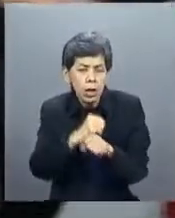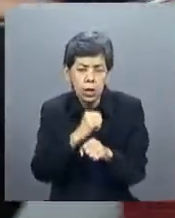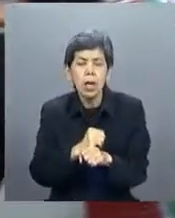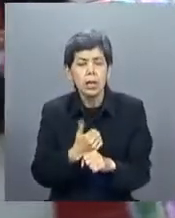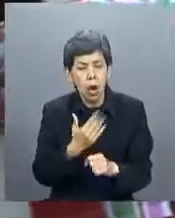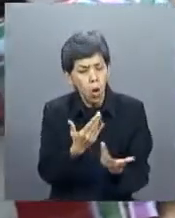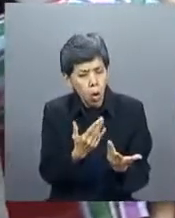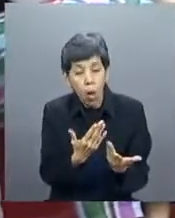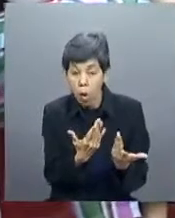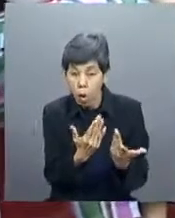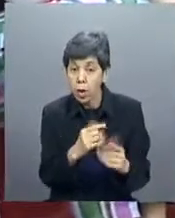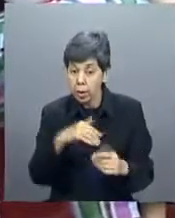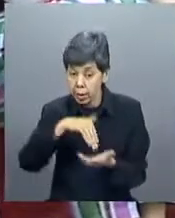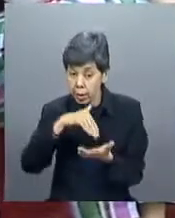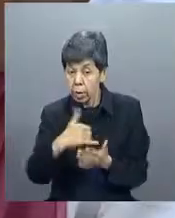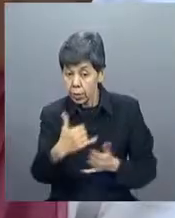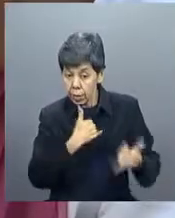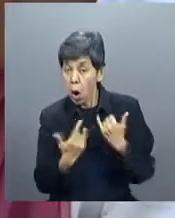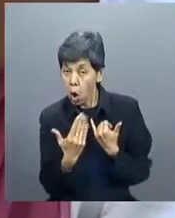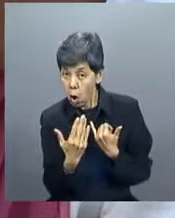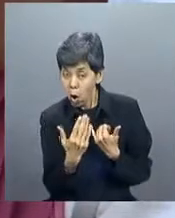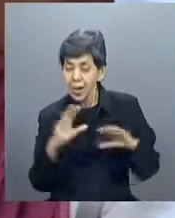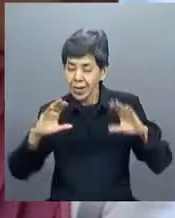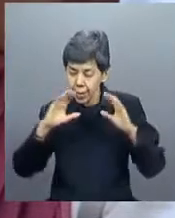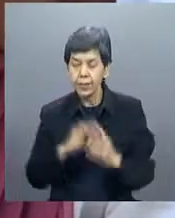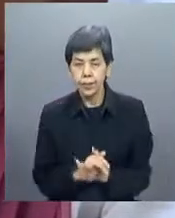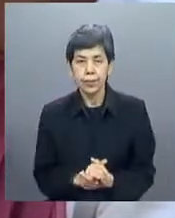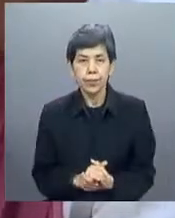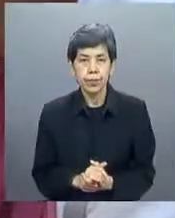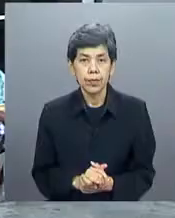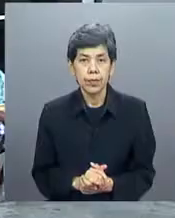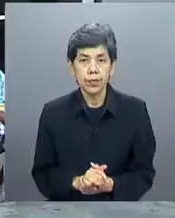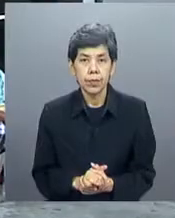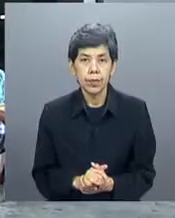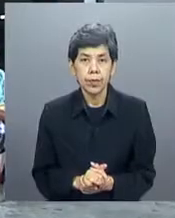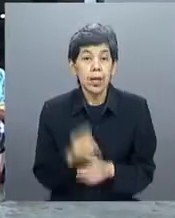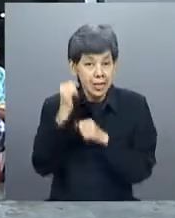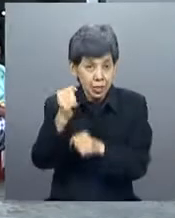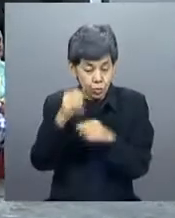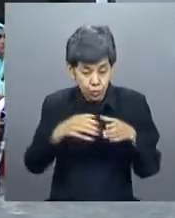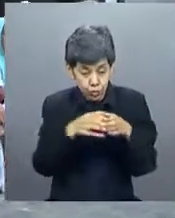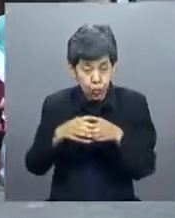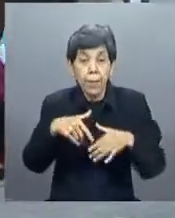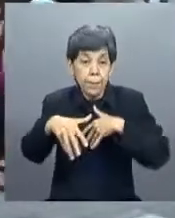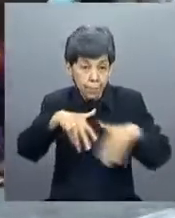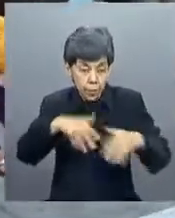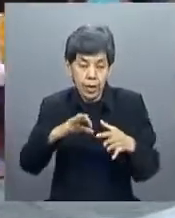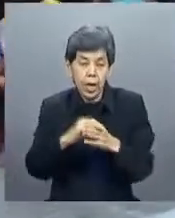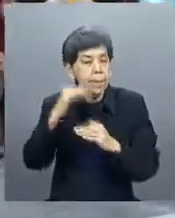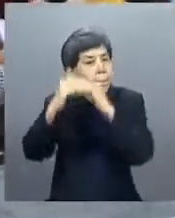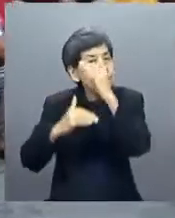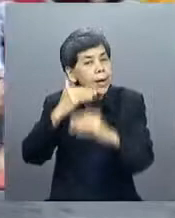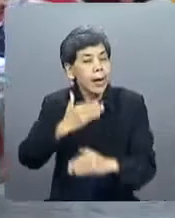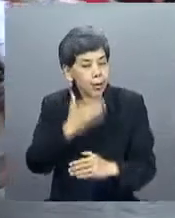ลับมารอคำตอบที่ศูนย์รับเรื่องร้องเรียนของรัฐบาลค่ะการชุมนุมของเครือข่ายประชาชนเพื่อการพัฒนา